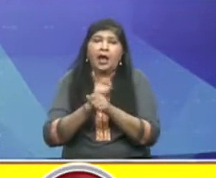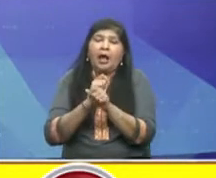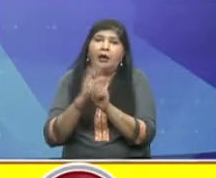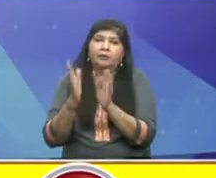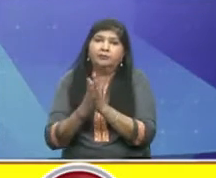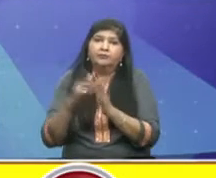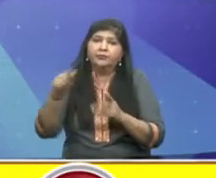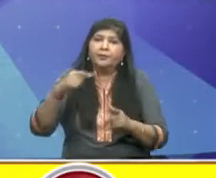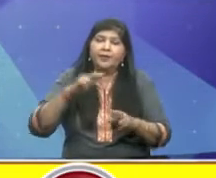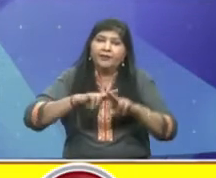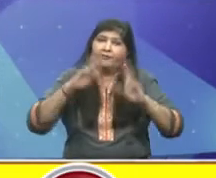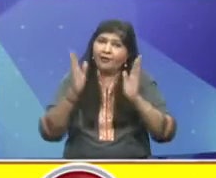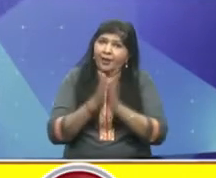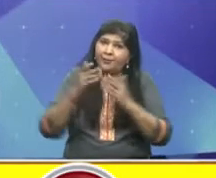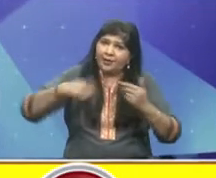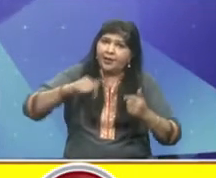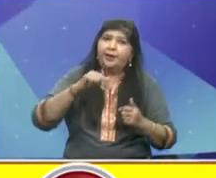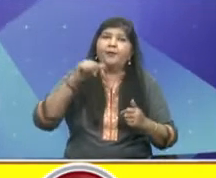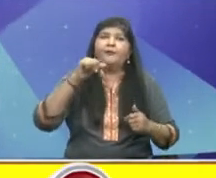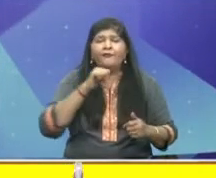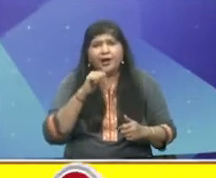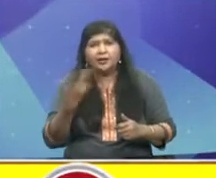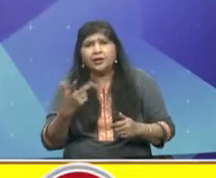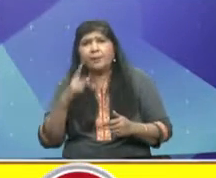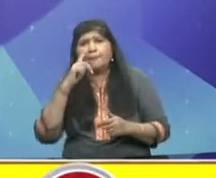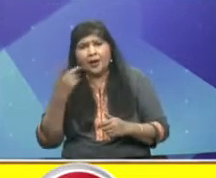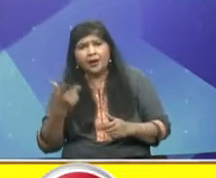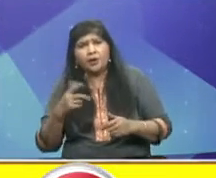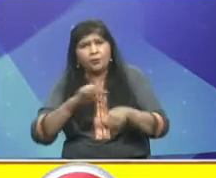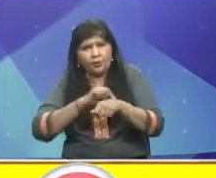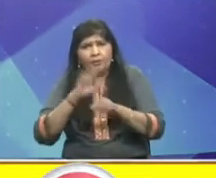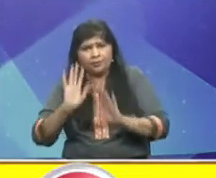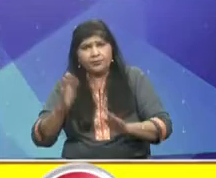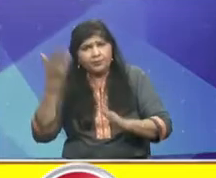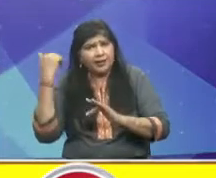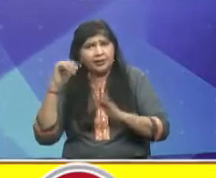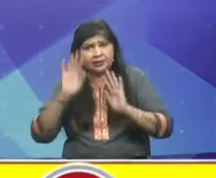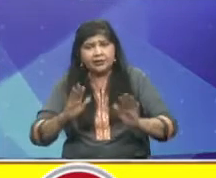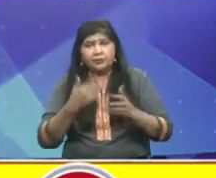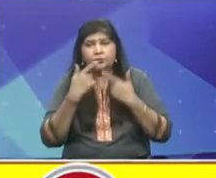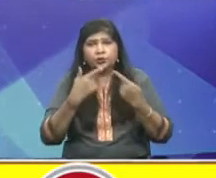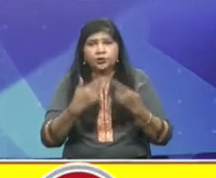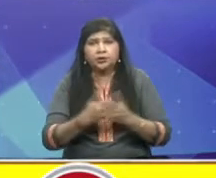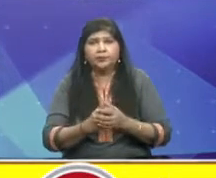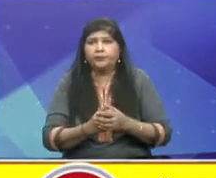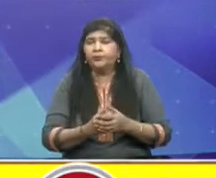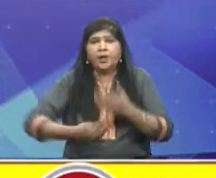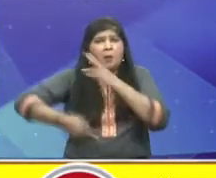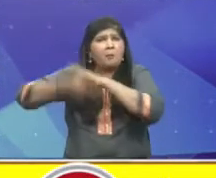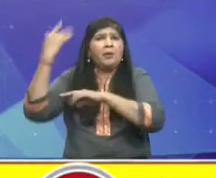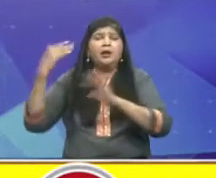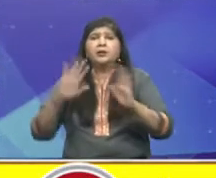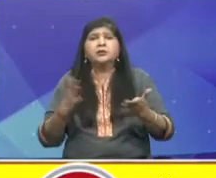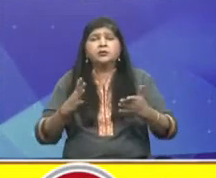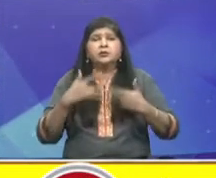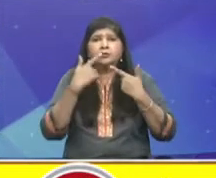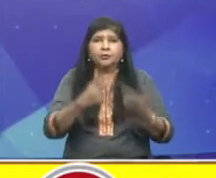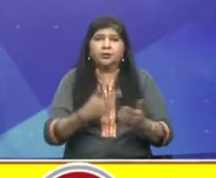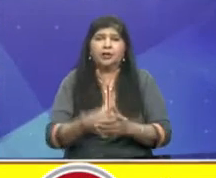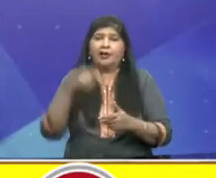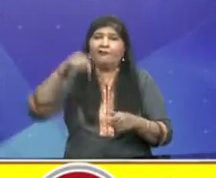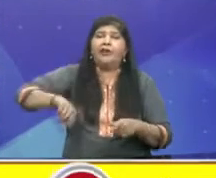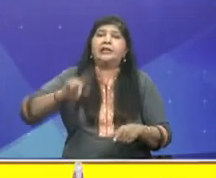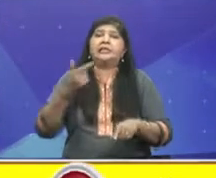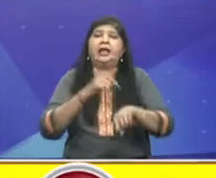बताएं अब। आपके परिवार में भी पिताजी को या किसी माताजी को या इस प्रकार का पहले रहा है कि? नहीं सर, किसी को नहीं था सर। ये